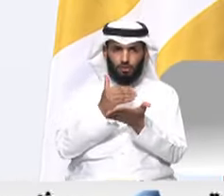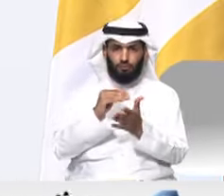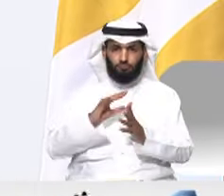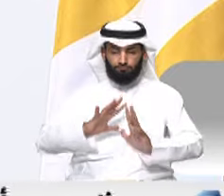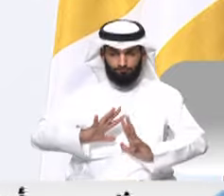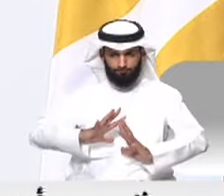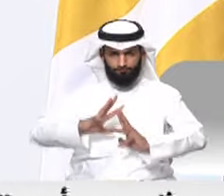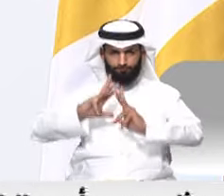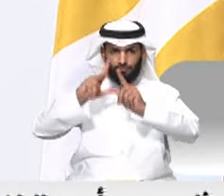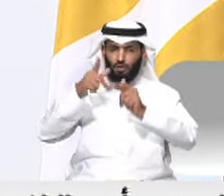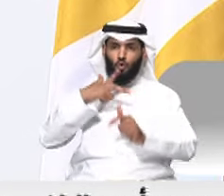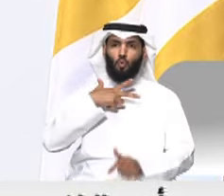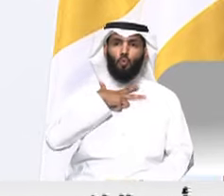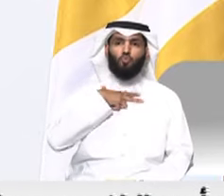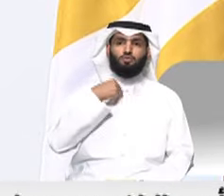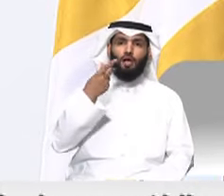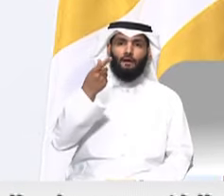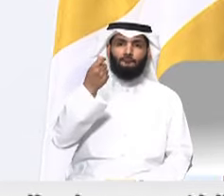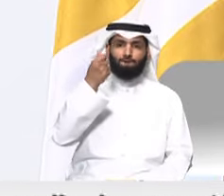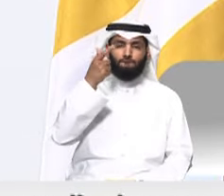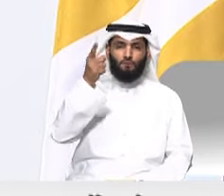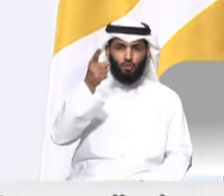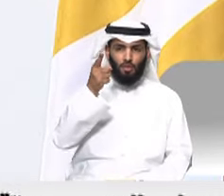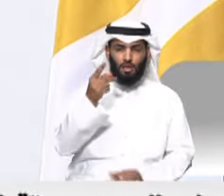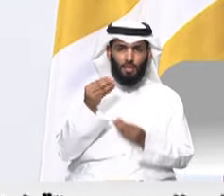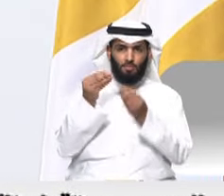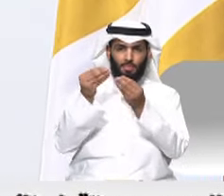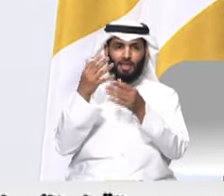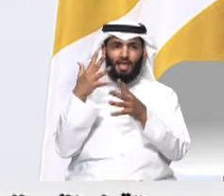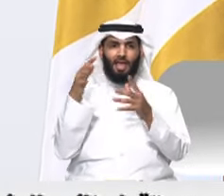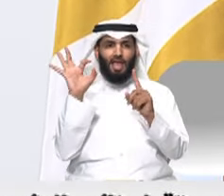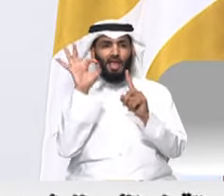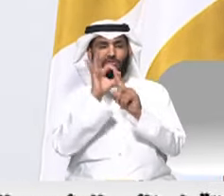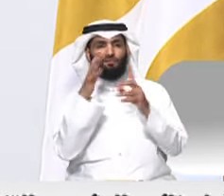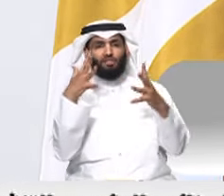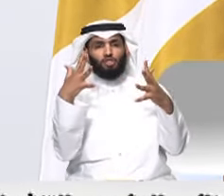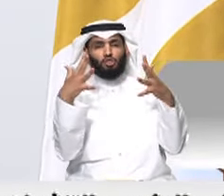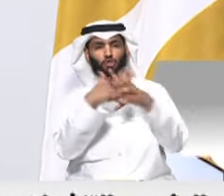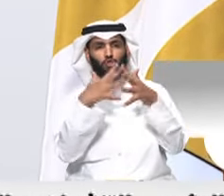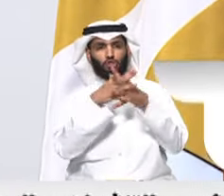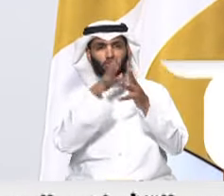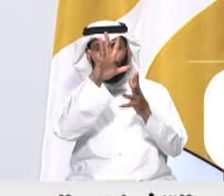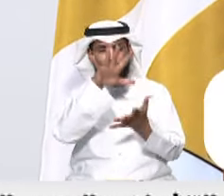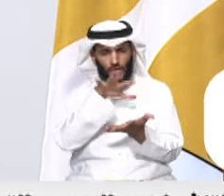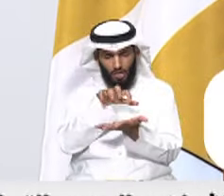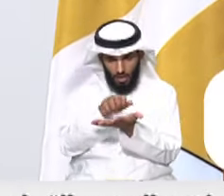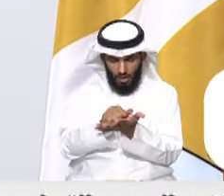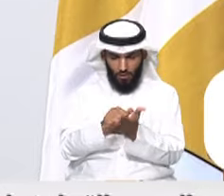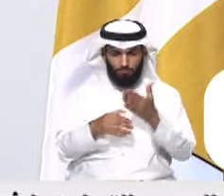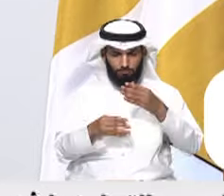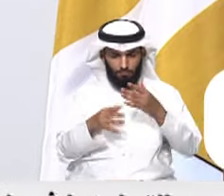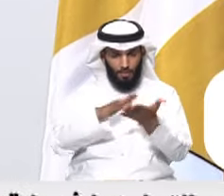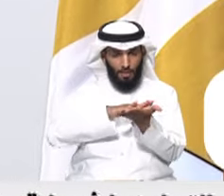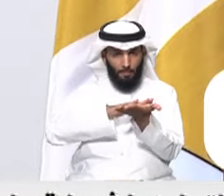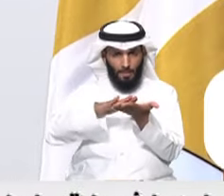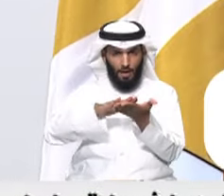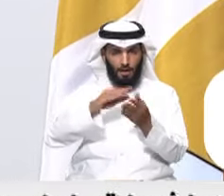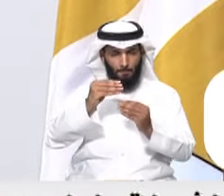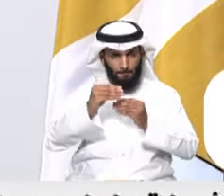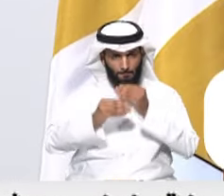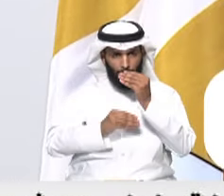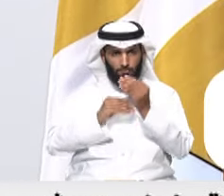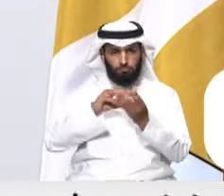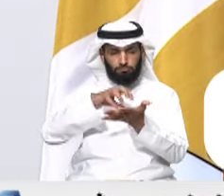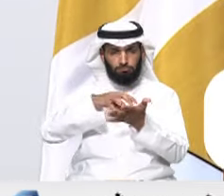تخصيصها لوزاره الماليه لكي تدار من قبل شركه المرافق العموميه على اساس ان تكون هذه الساحات يعني